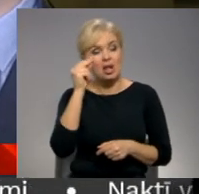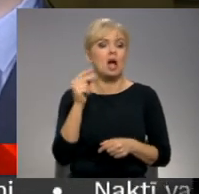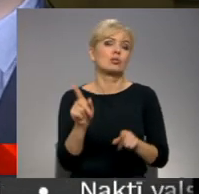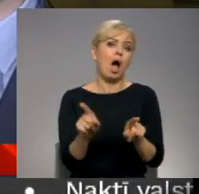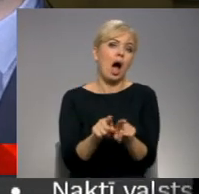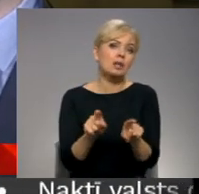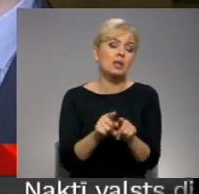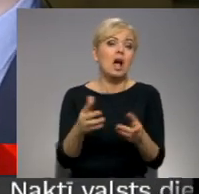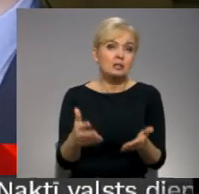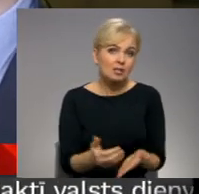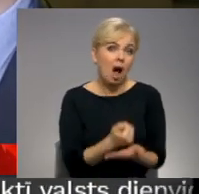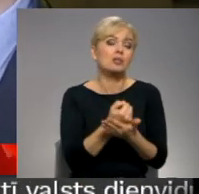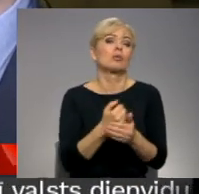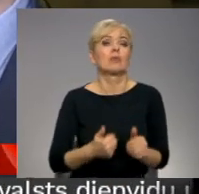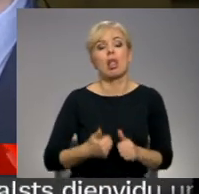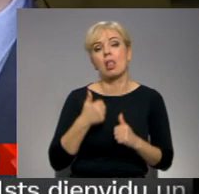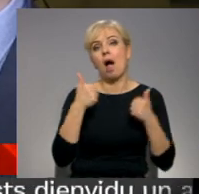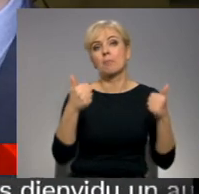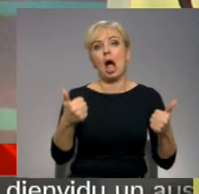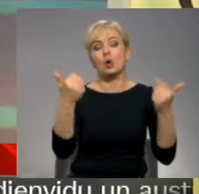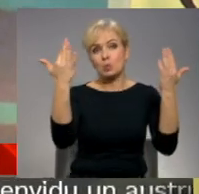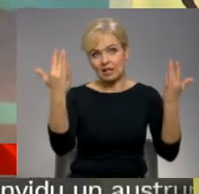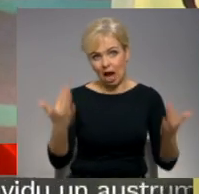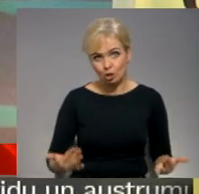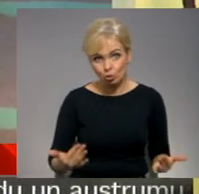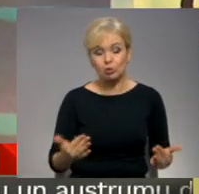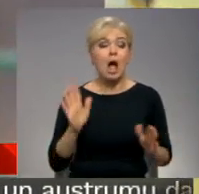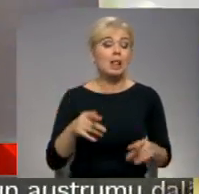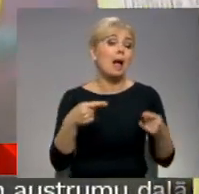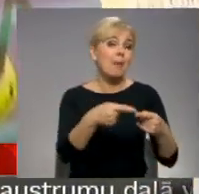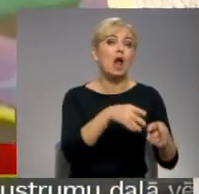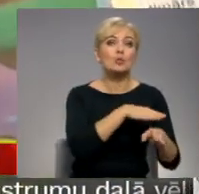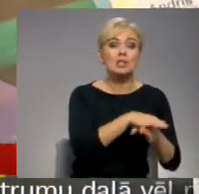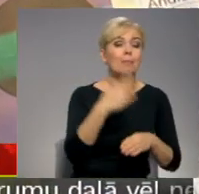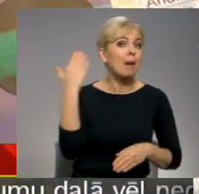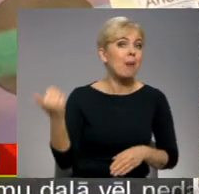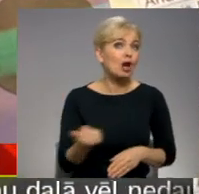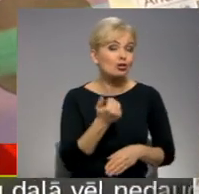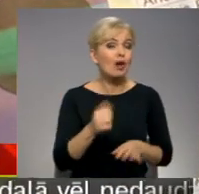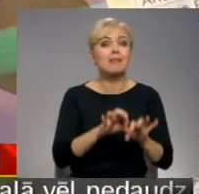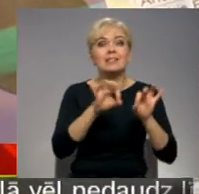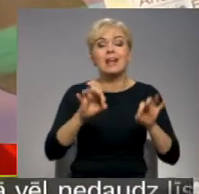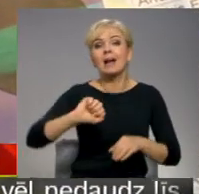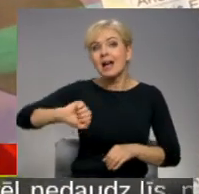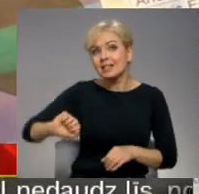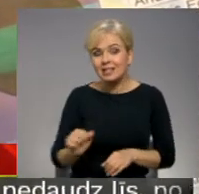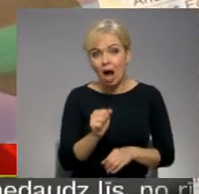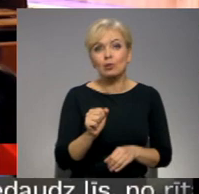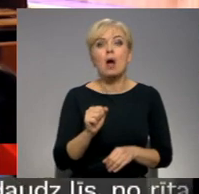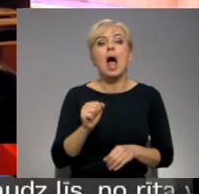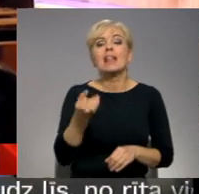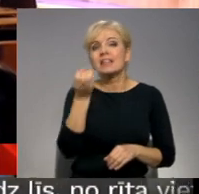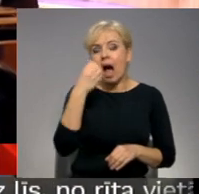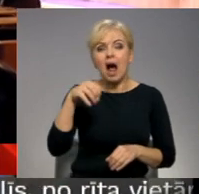un sasniegt arvien labākus rezultātus. Lai mērķi īstenotu, pagājušajā gadā uzsākt sadraudzību ar Emīla